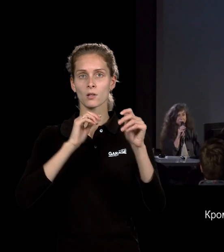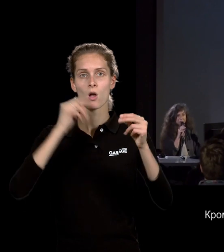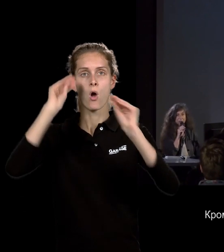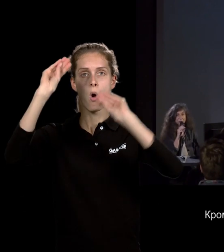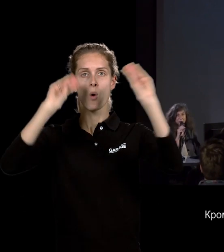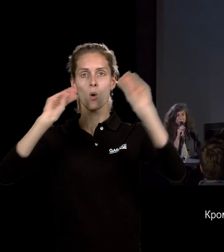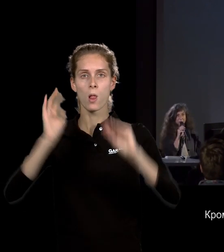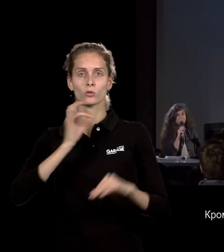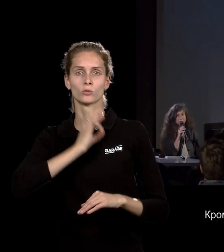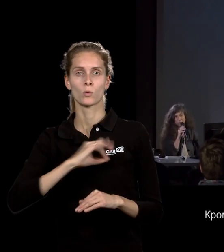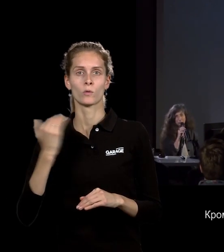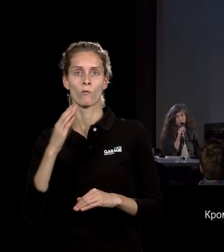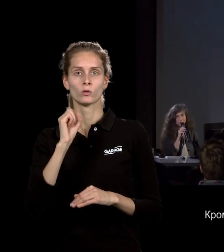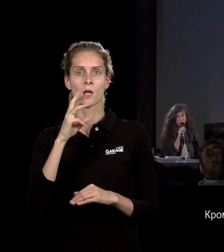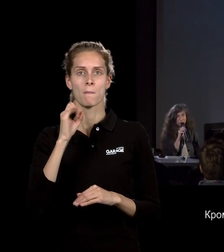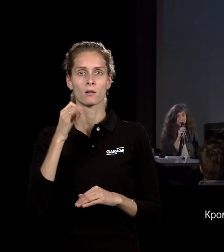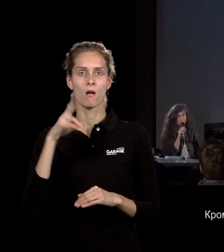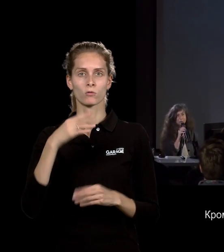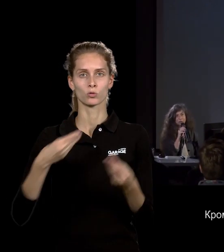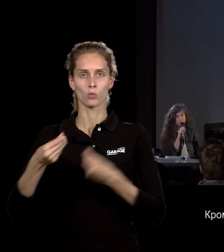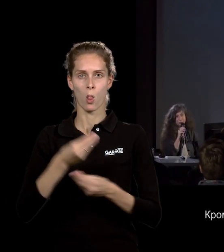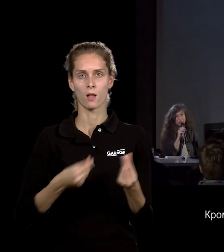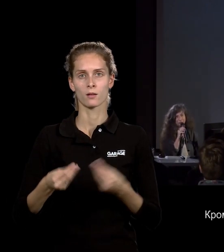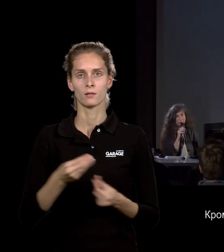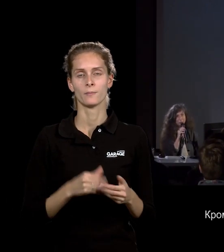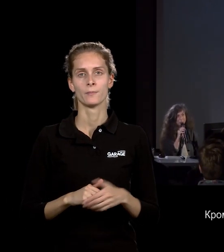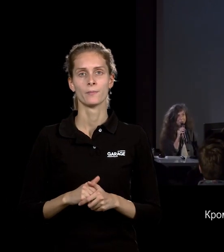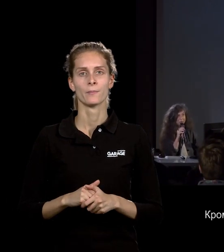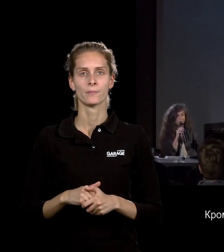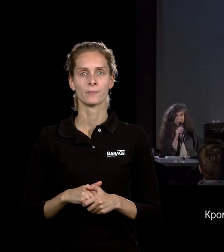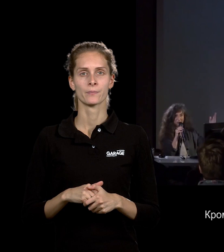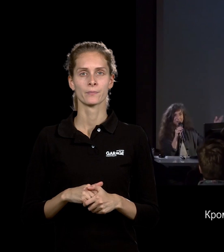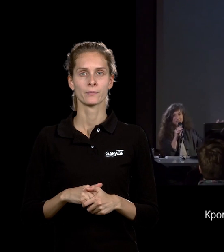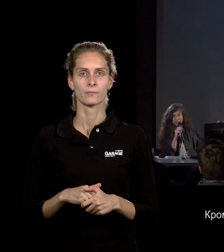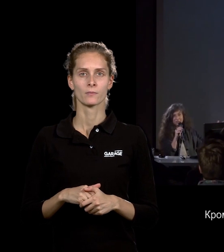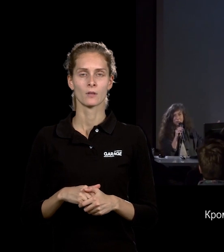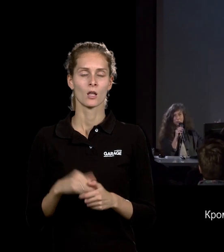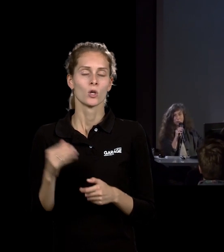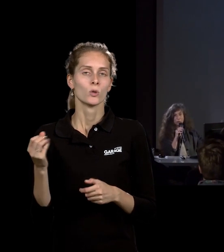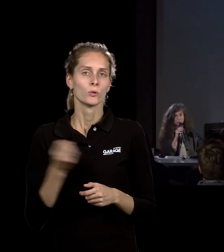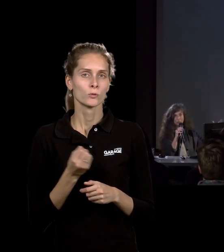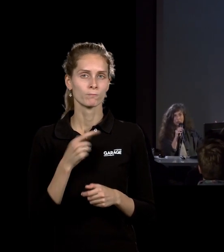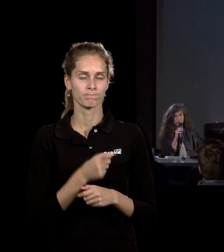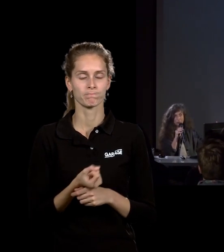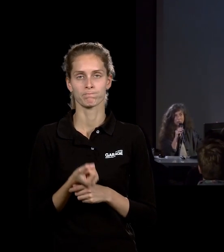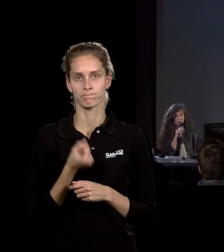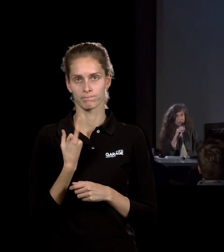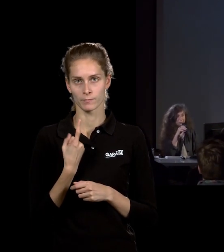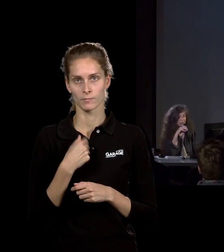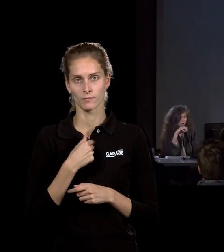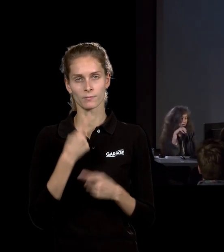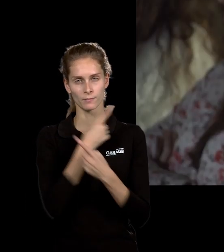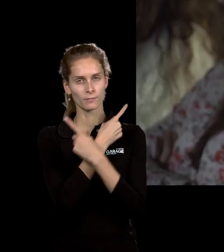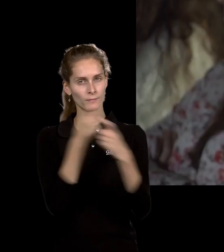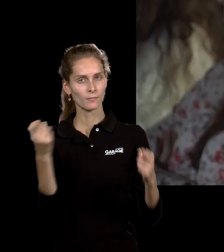я напоминаю, что в 91-м, по-моему, году была огромная ретроспектива Раушенберга в ЦДХ, когда только-только вообще сюда что-то